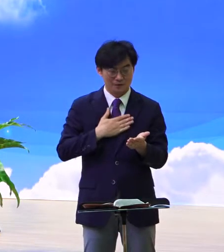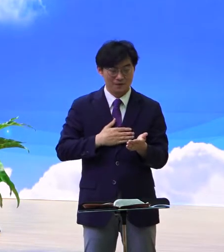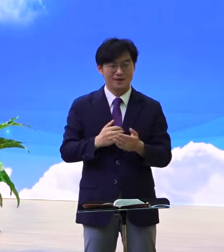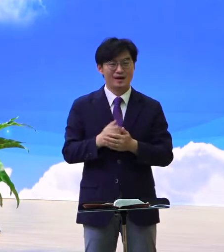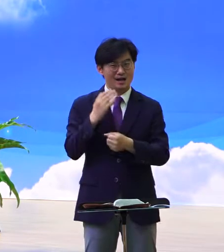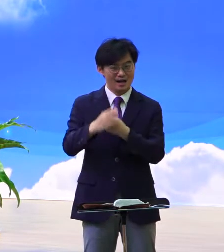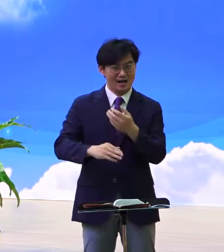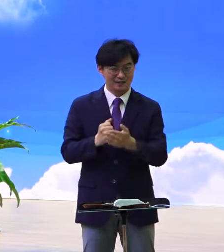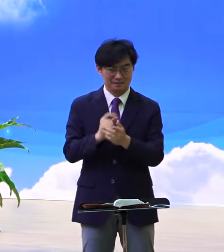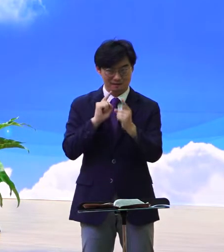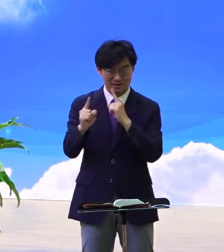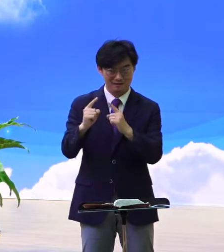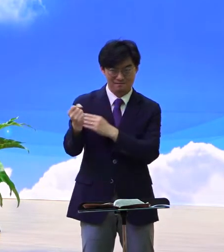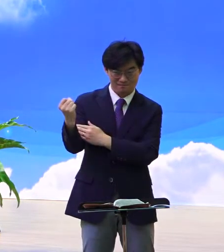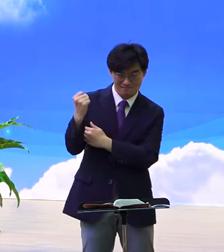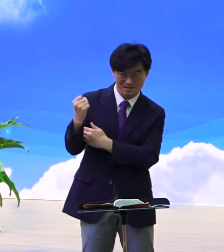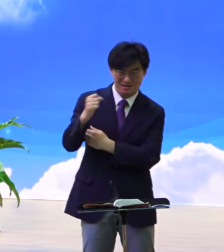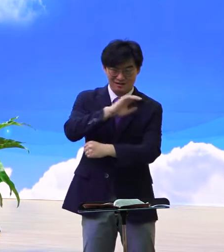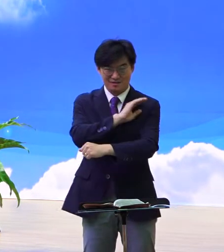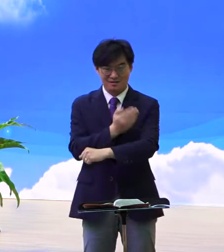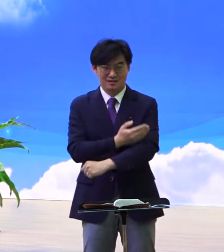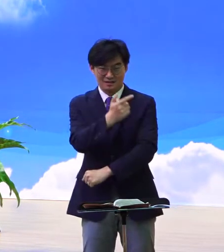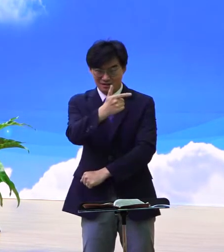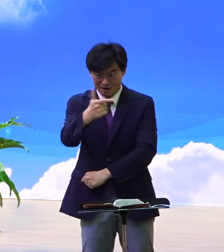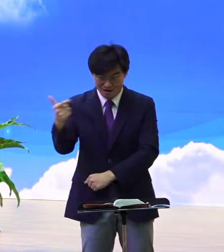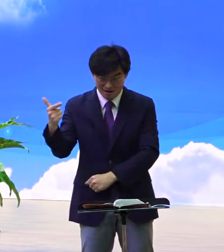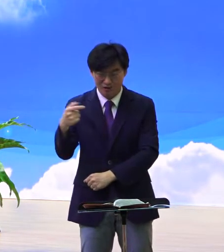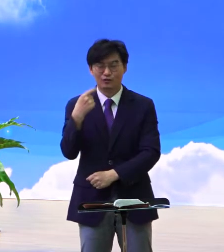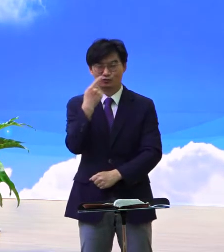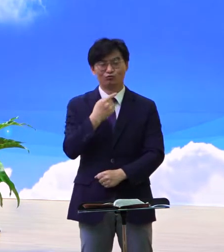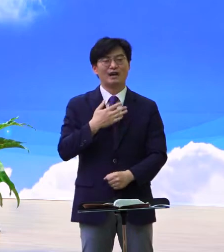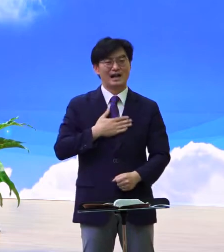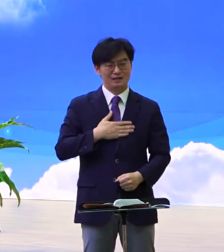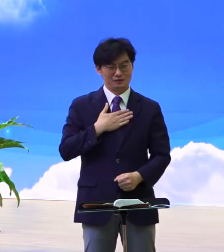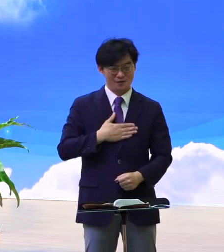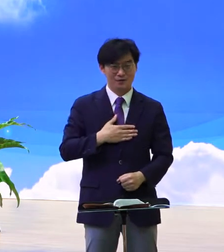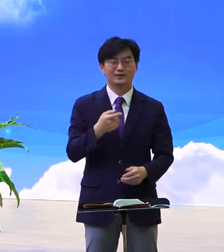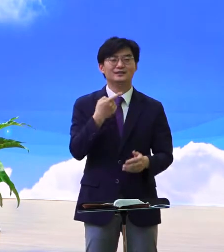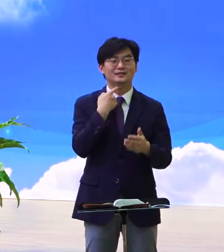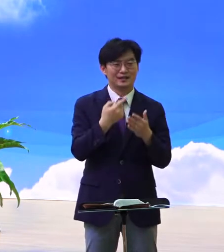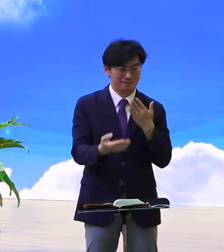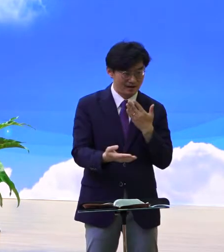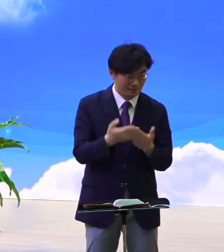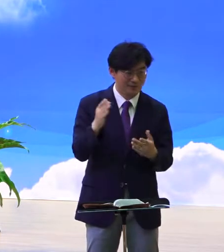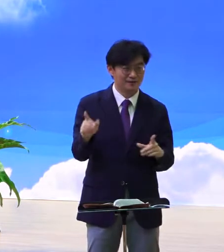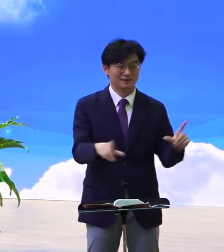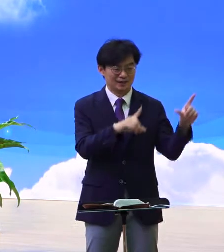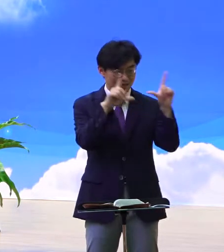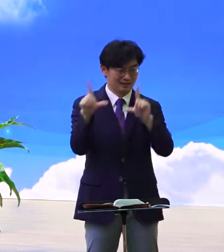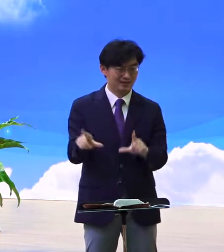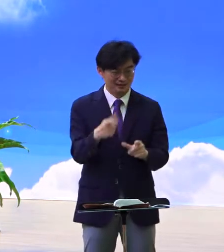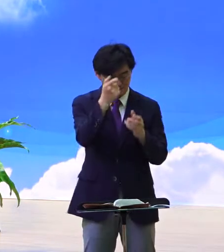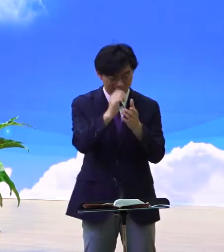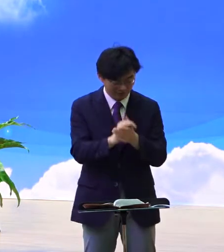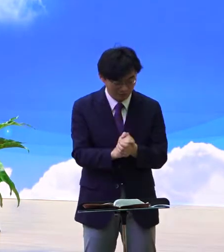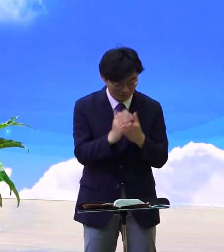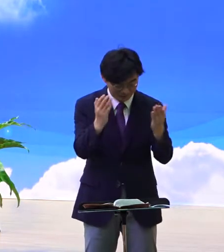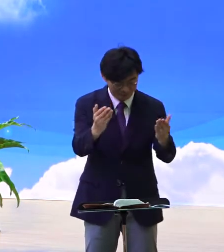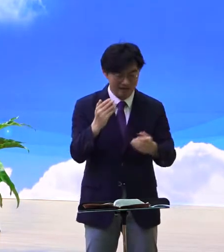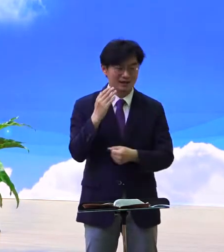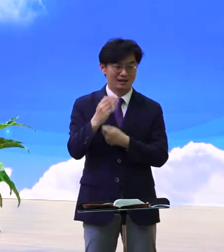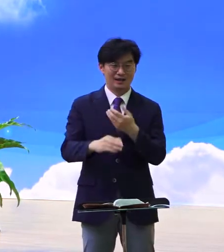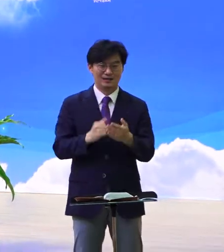말씀의 능력을 꿀과 송이꿀보다 더 달게 체험하며 살아가기를 바랍니다. 이렇게 하나님 말씀을